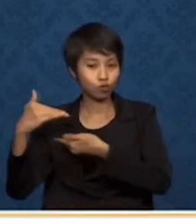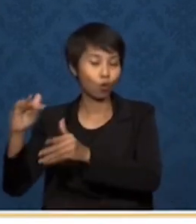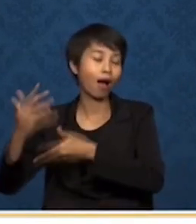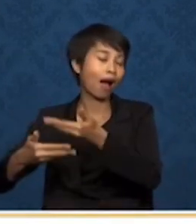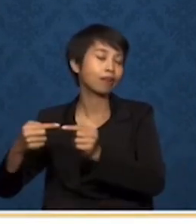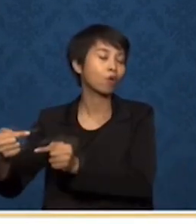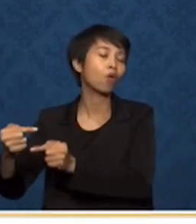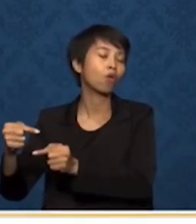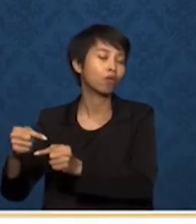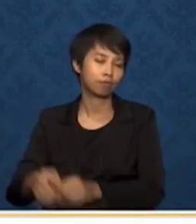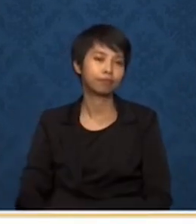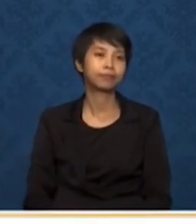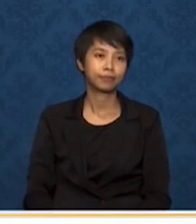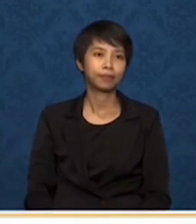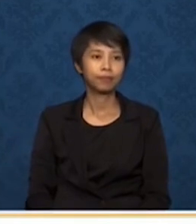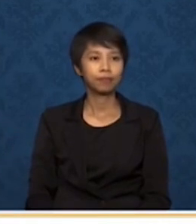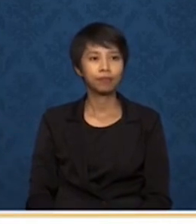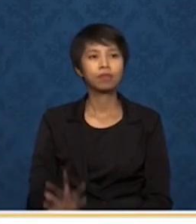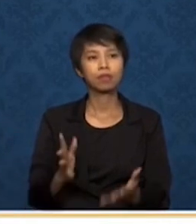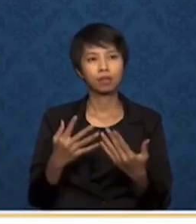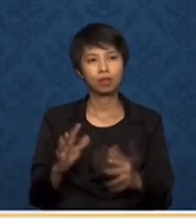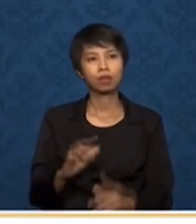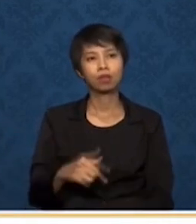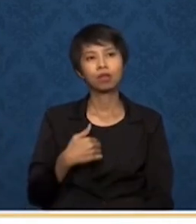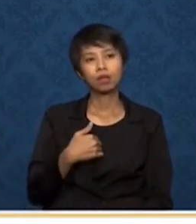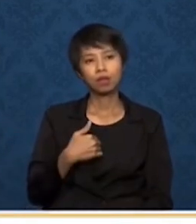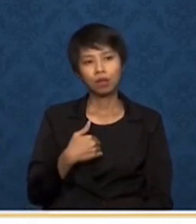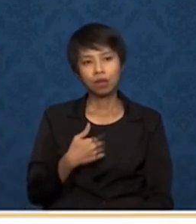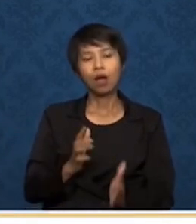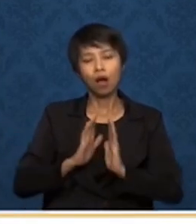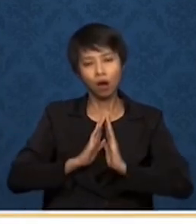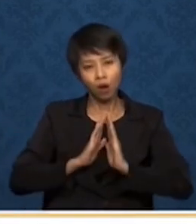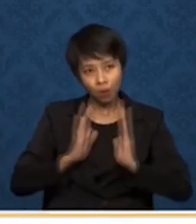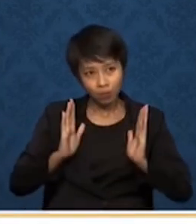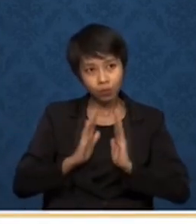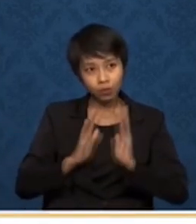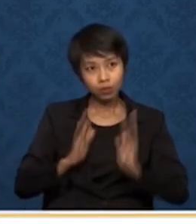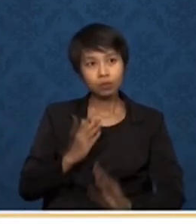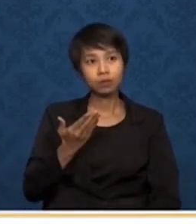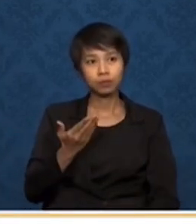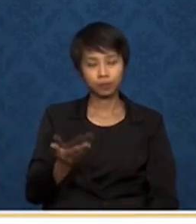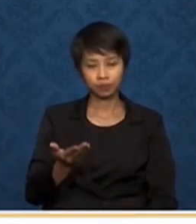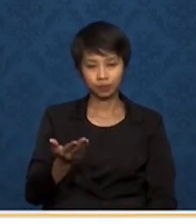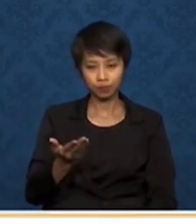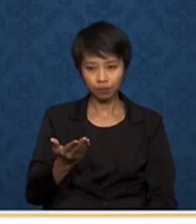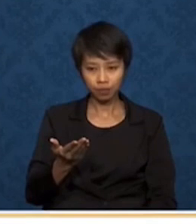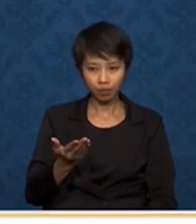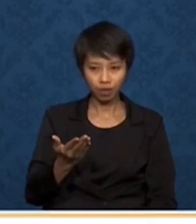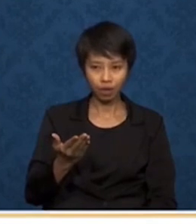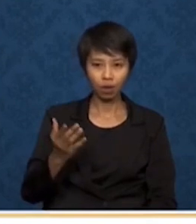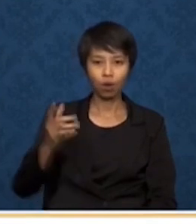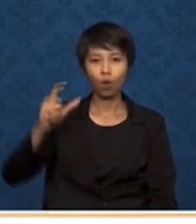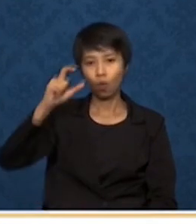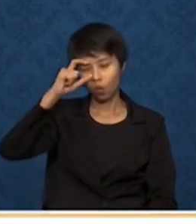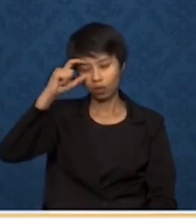ครับให้มากเป็นกว่านี้ขออนุญาตใช้เวทีนี้กราบขอบคุณท่านโลมท่านรังสิมันโรม